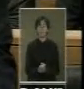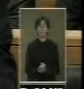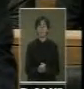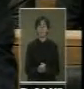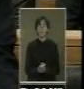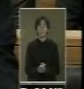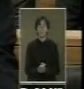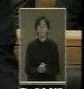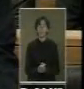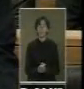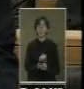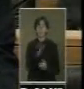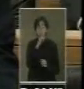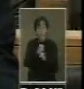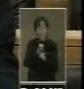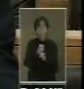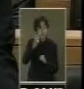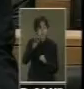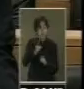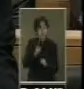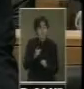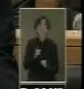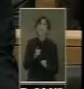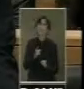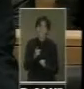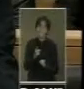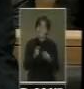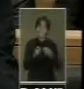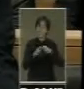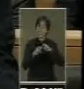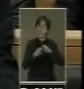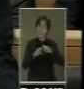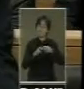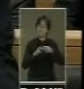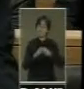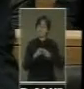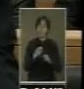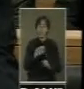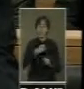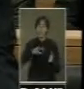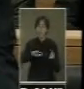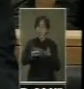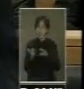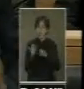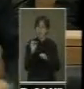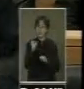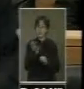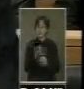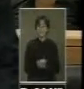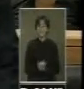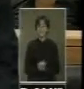เหตุการณ์เรื่องนี้ถ้าเป็นจริงนี่เรื่องใหญ่มากครับและเขาอยากให้ล้มระบบแน่ๆ